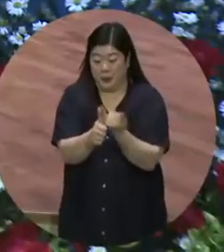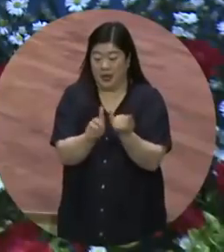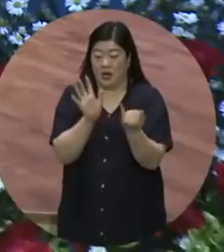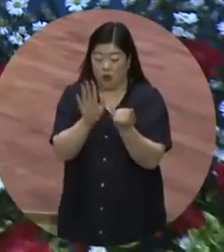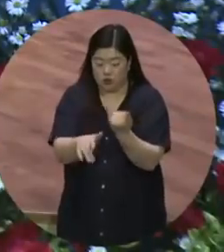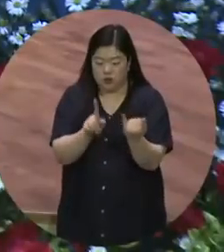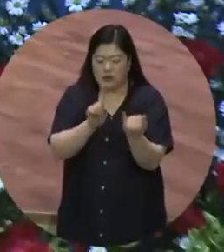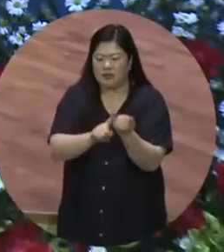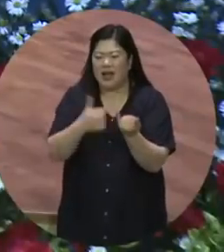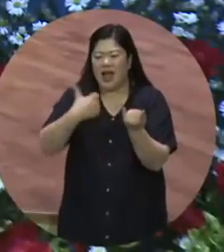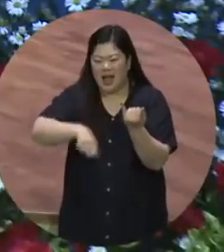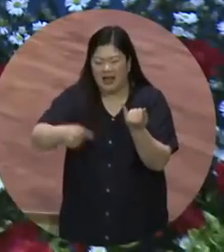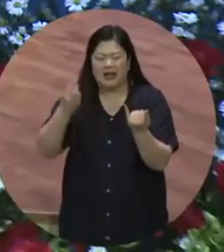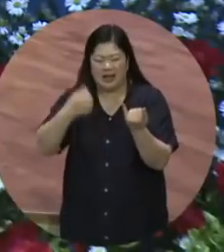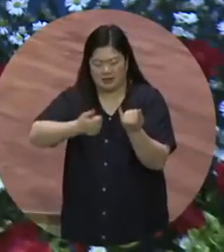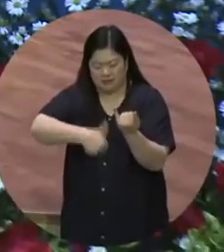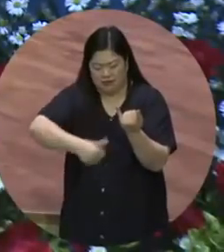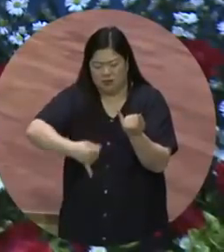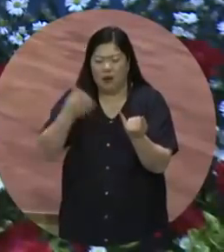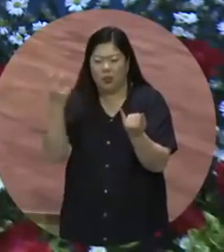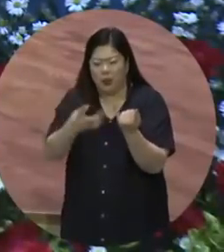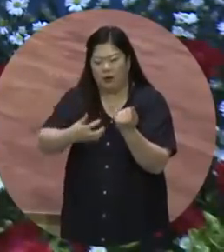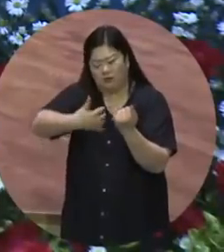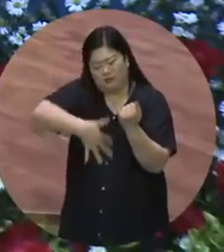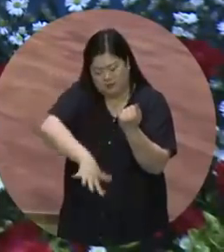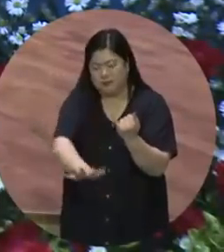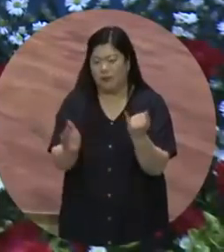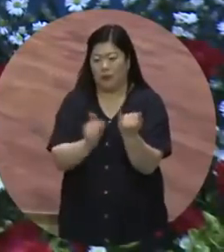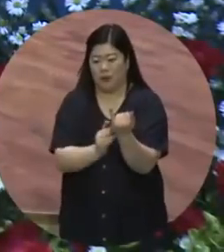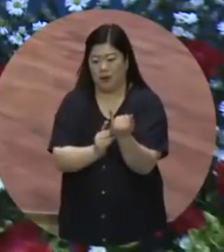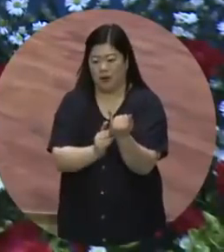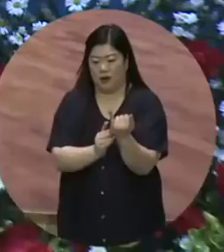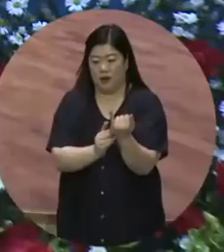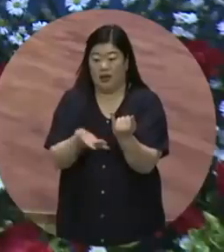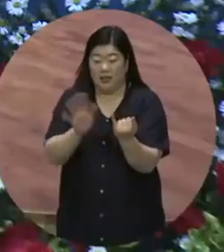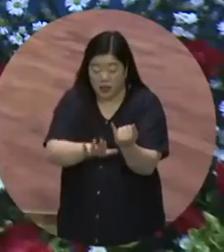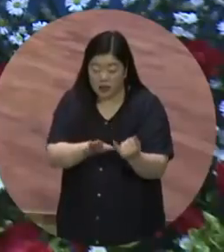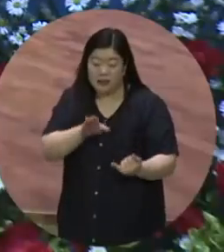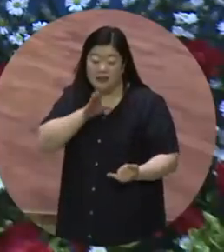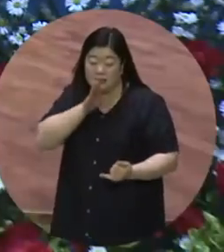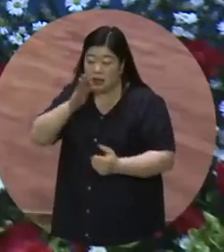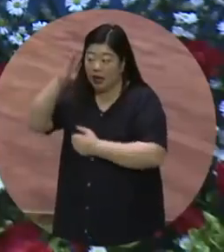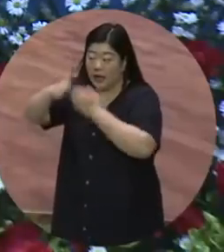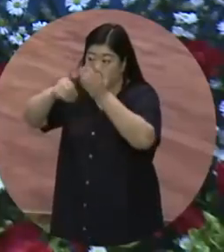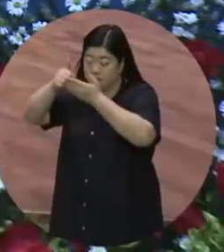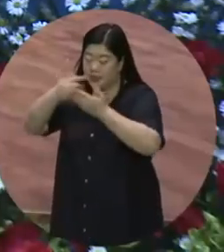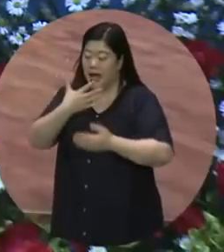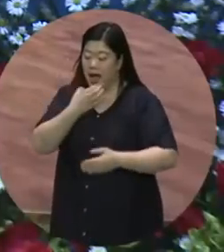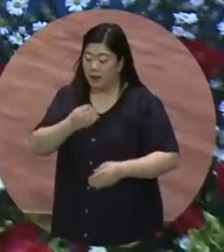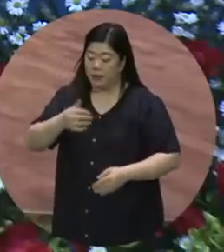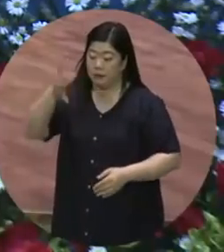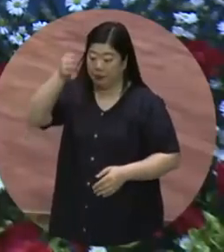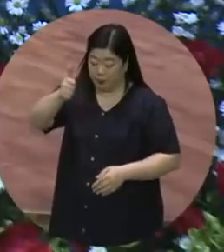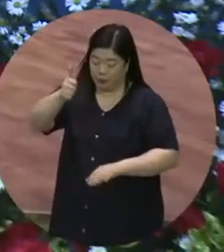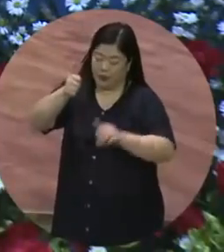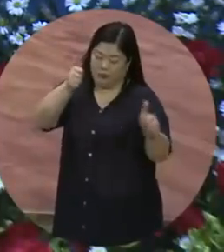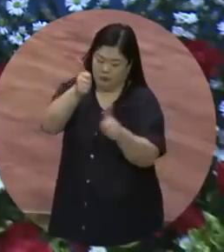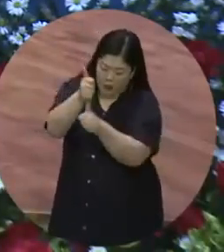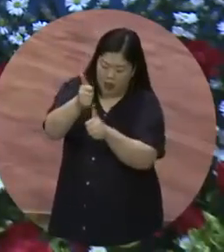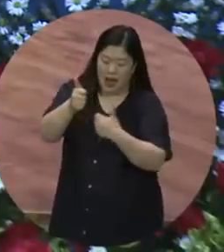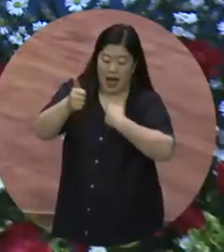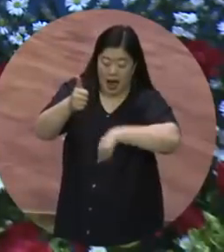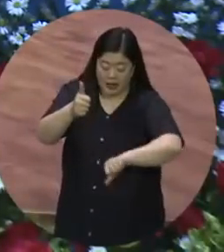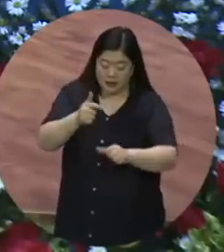자식들 가운데 하나님께서 말씀하신 언약의 계승자는 이삭이에요. 그래서 아브라함